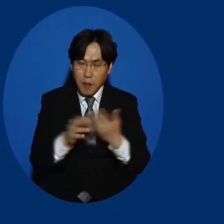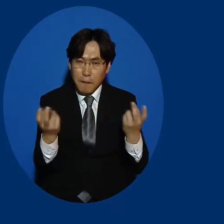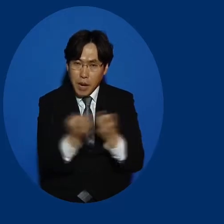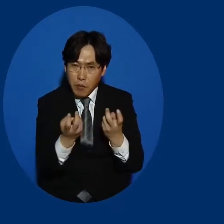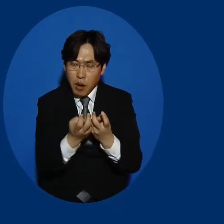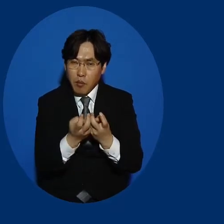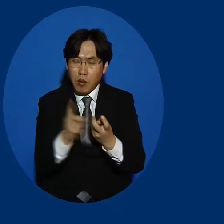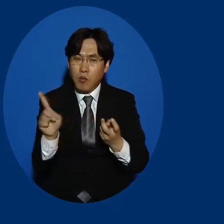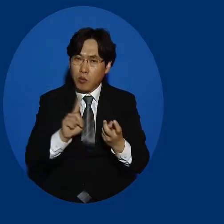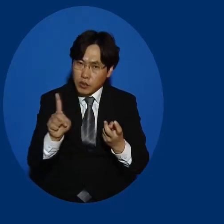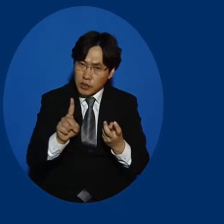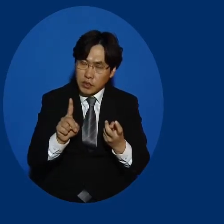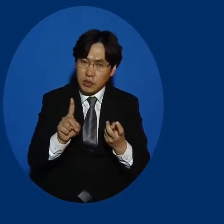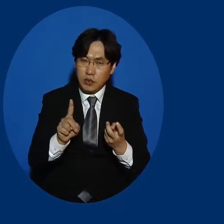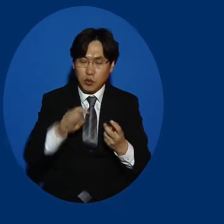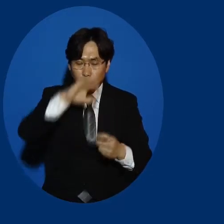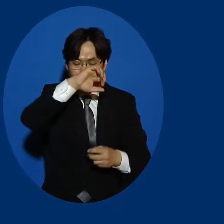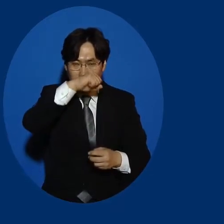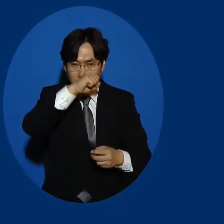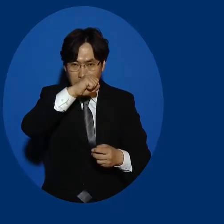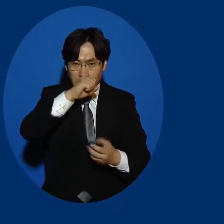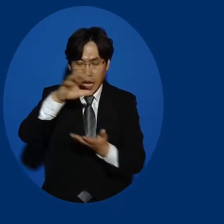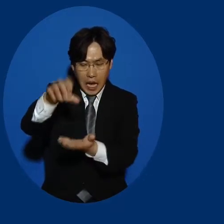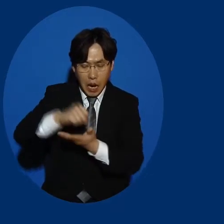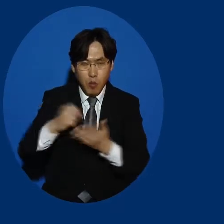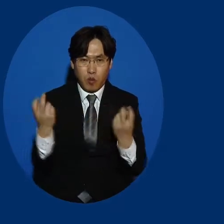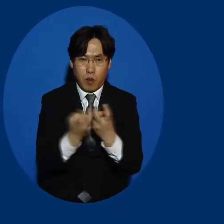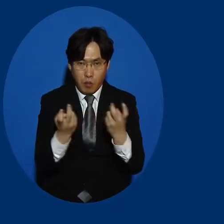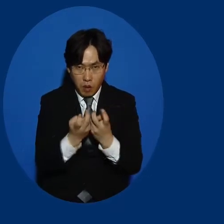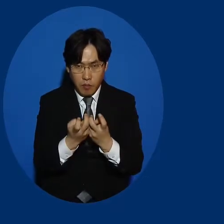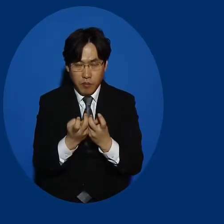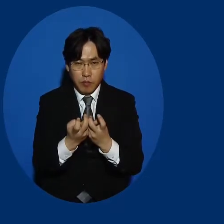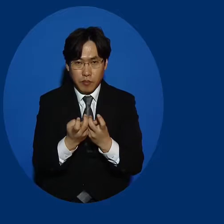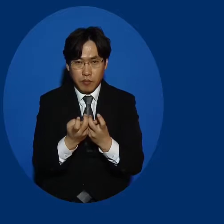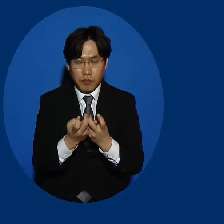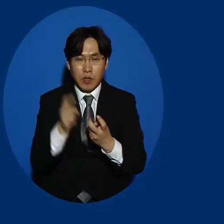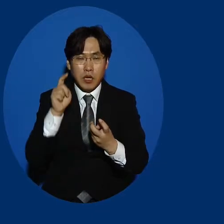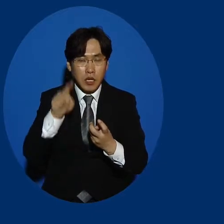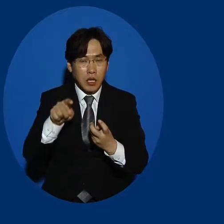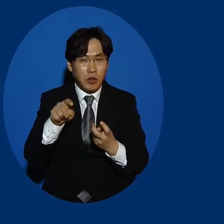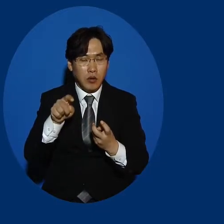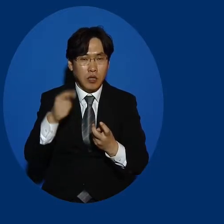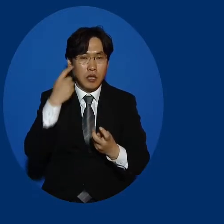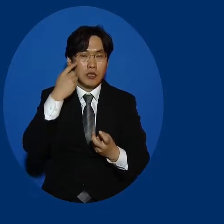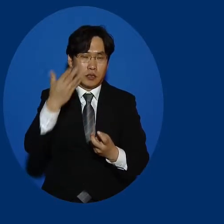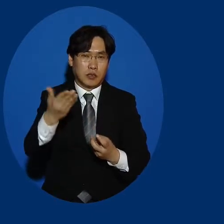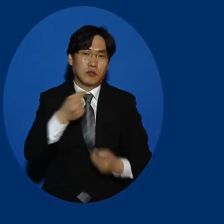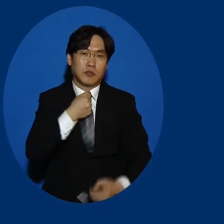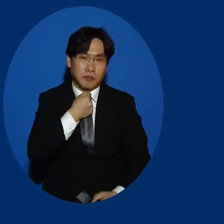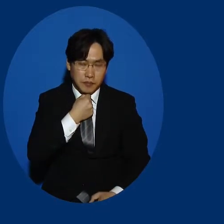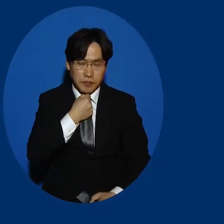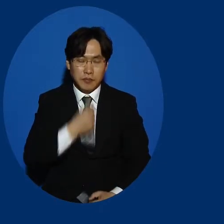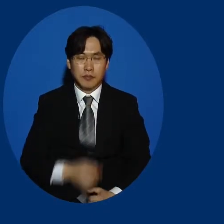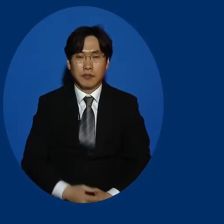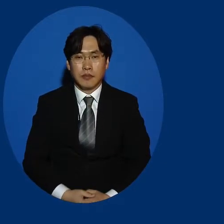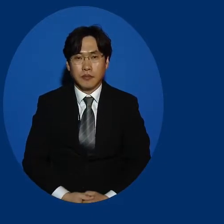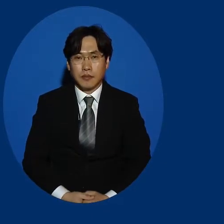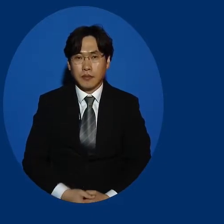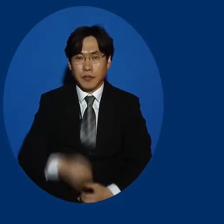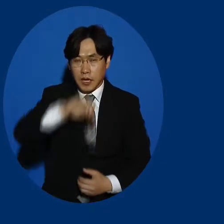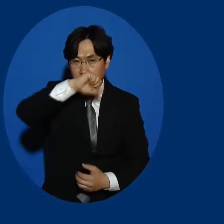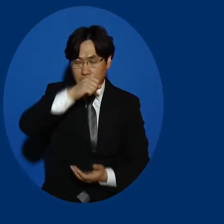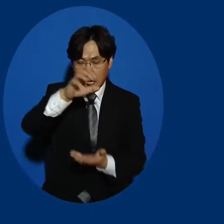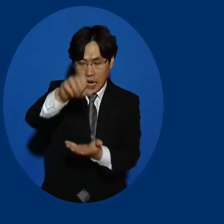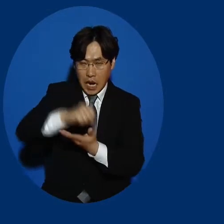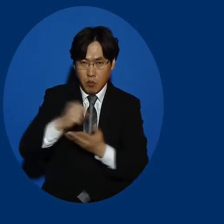무엇인지 그리고 예산 확보 방안에 대한 질의를 드리고 싶습니다. 예산